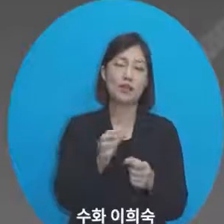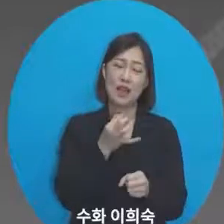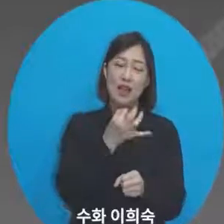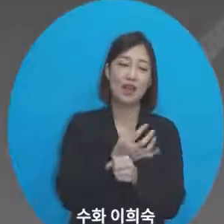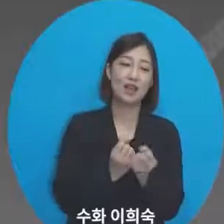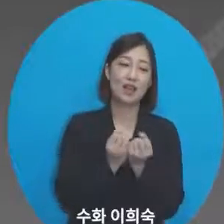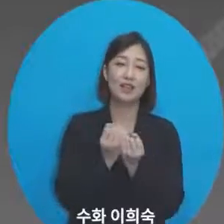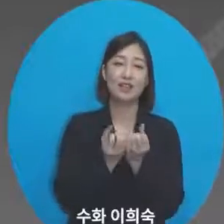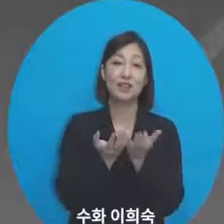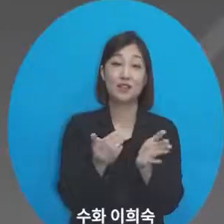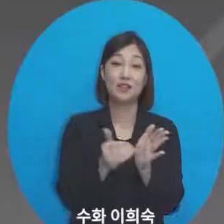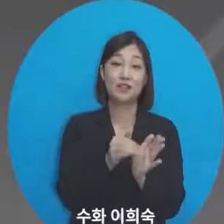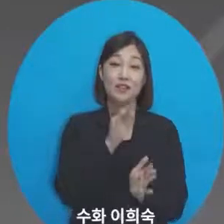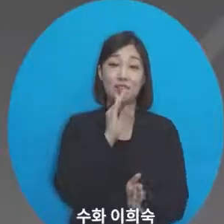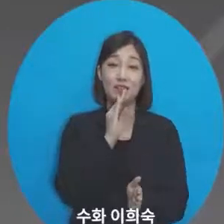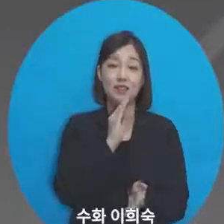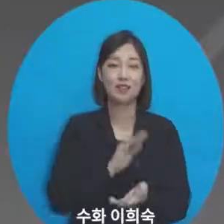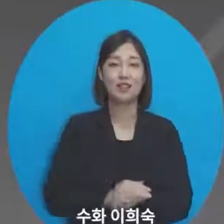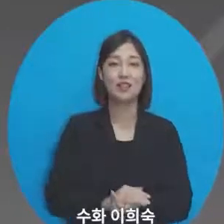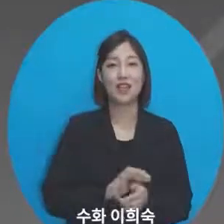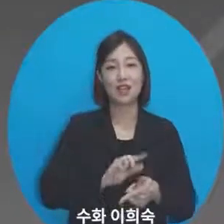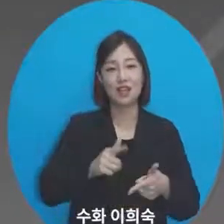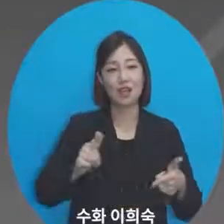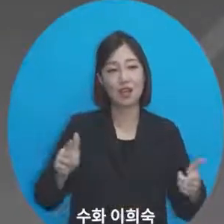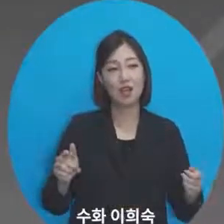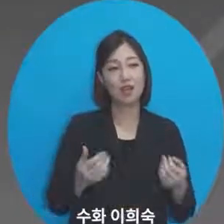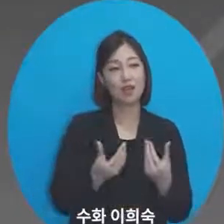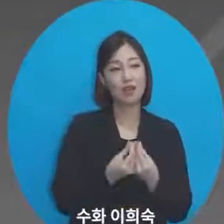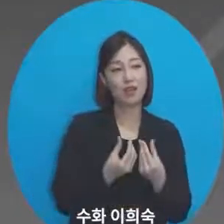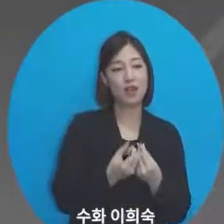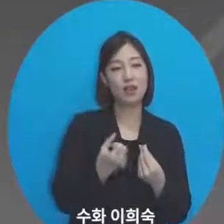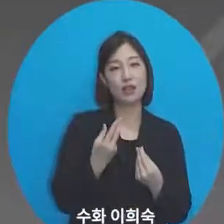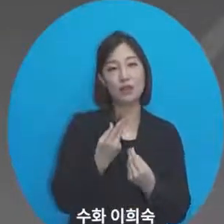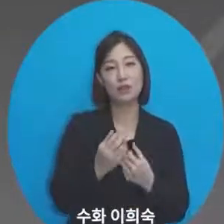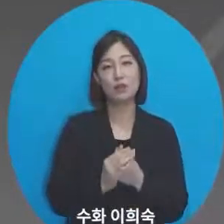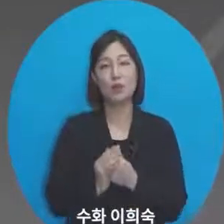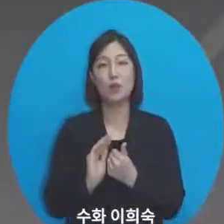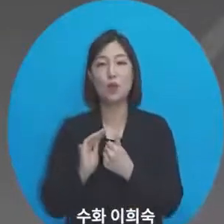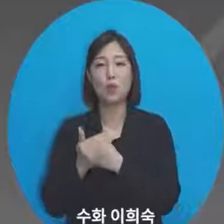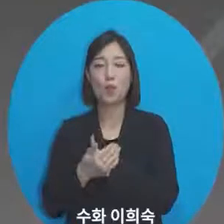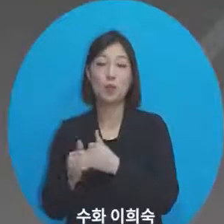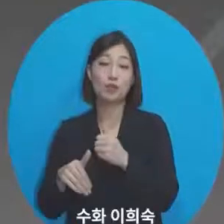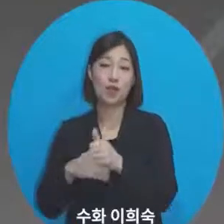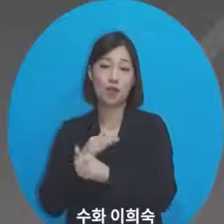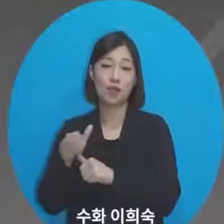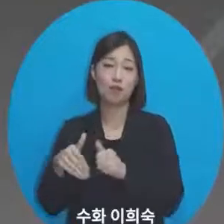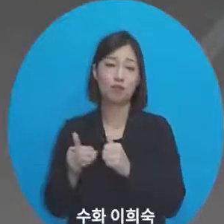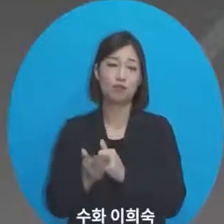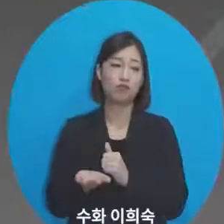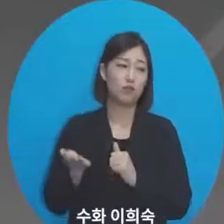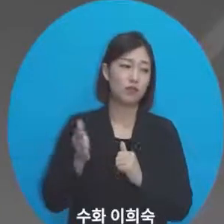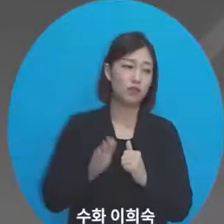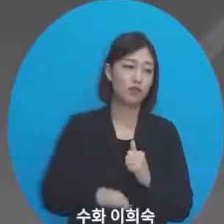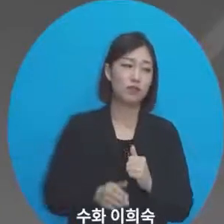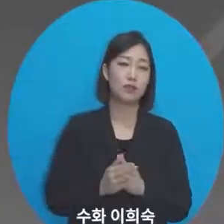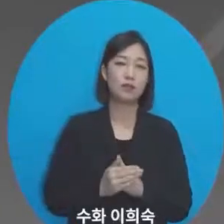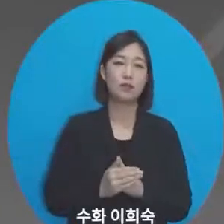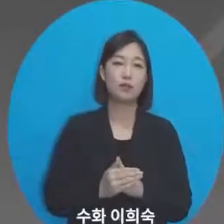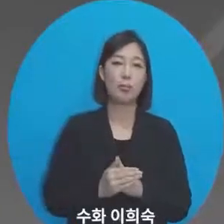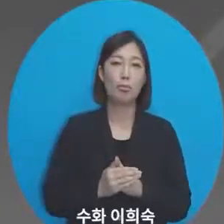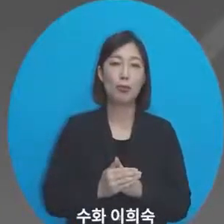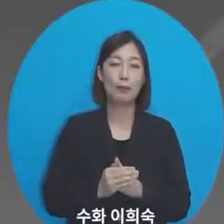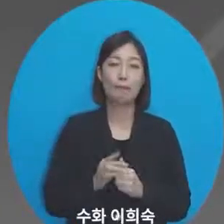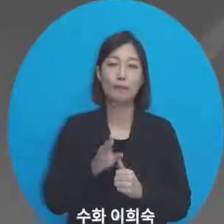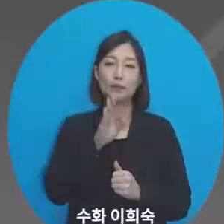가지 기술들과 또 디자인들, 이런 부분이 있음에도 현실적으로는 아직까지 보호구역 내에 어떤